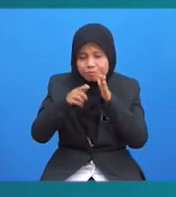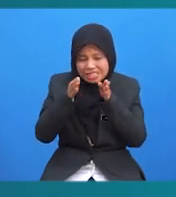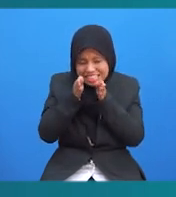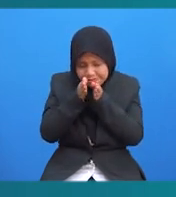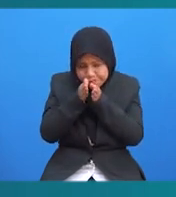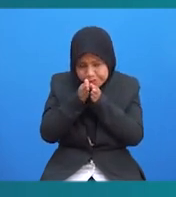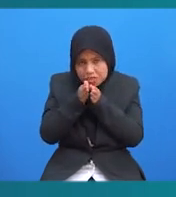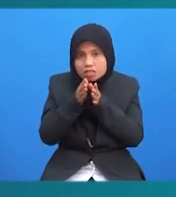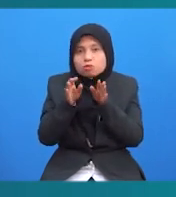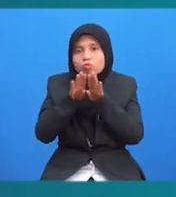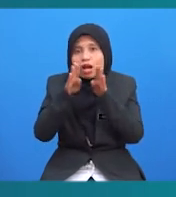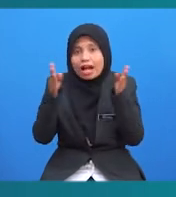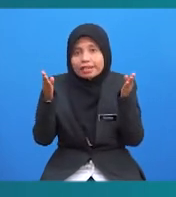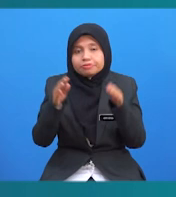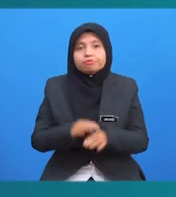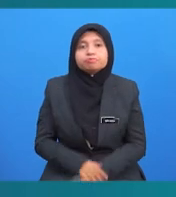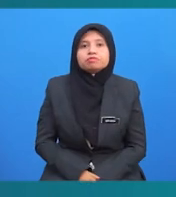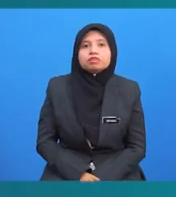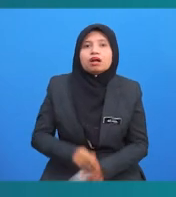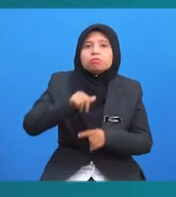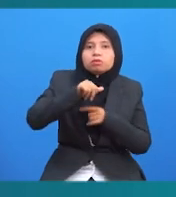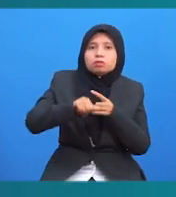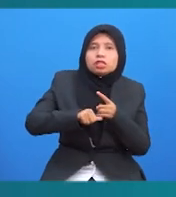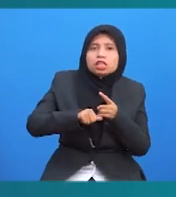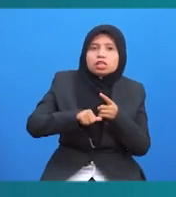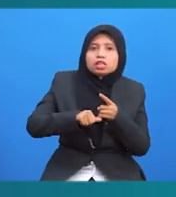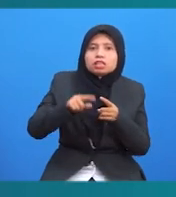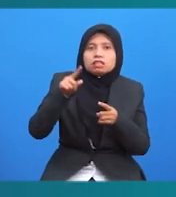tersebut. Apabila anda berada di